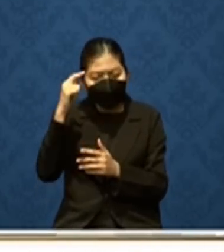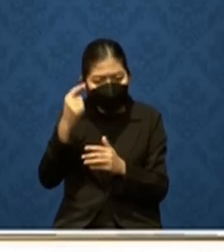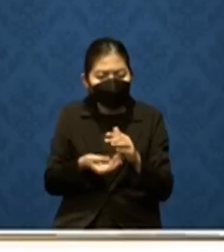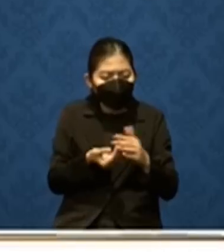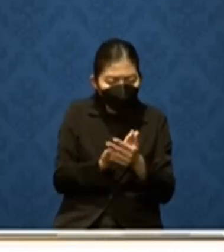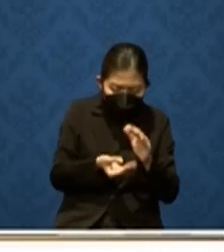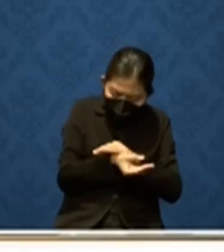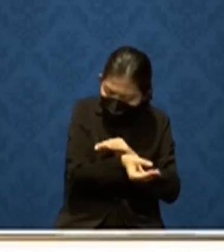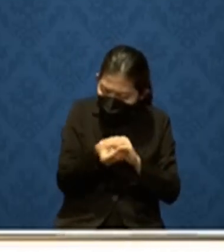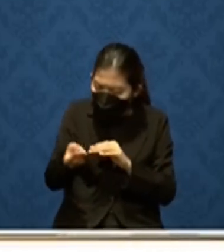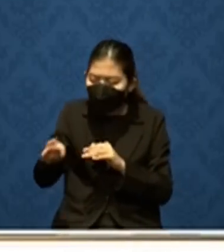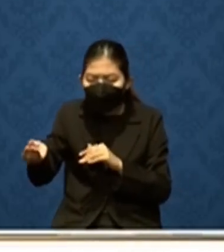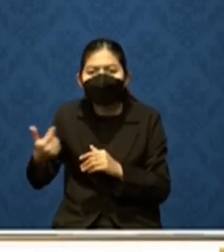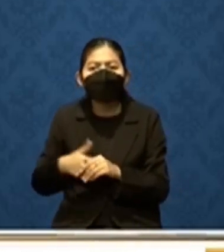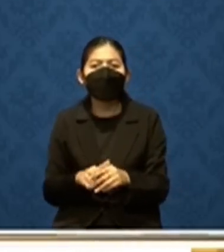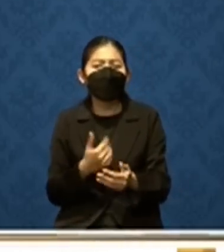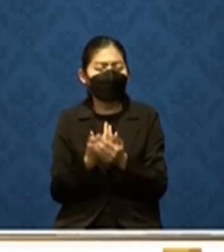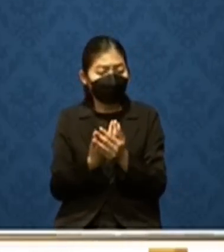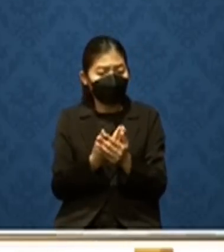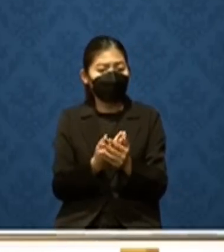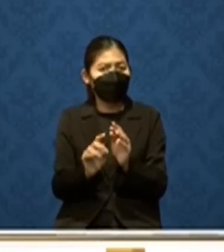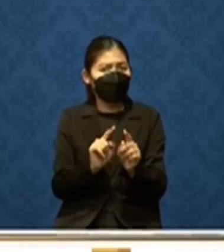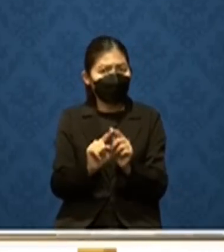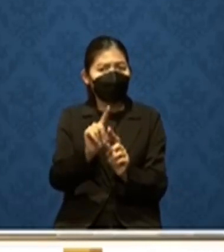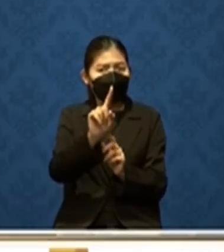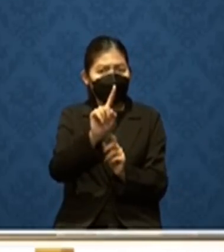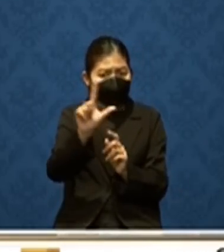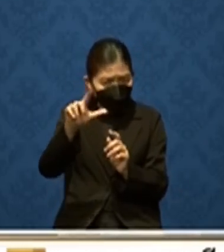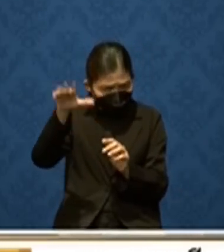ร่วมตัวเลขอยู่ที่หลักล้านนะครับ